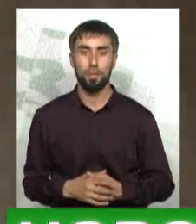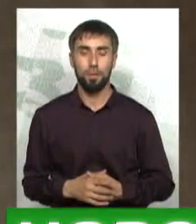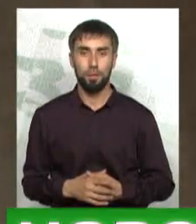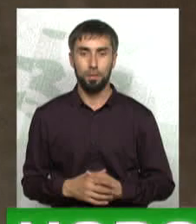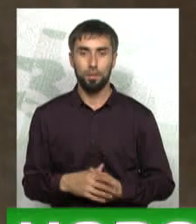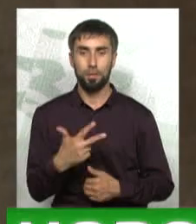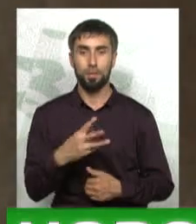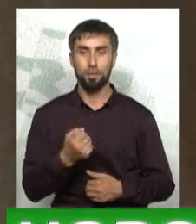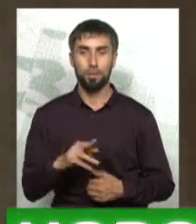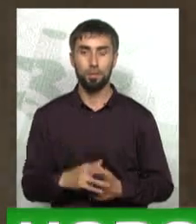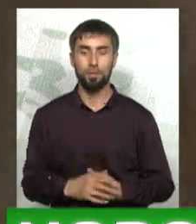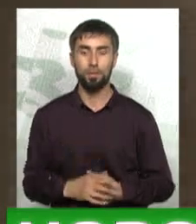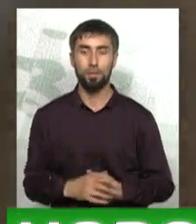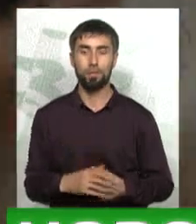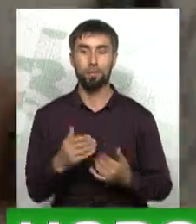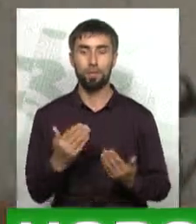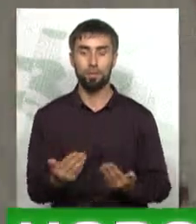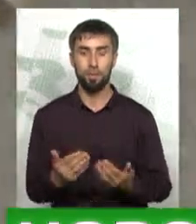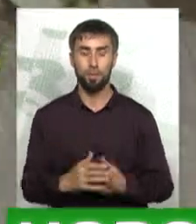30 мая. Сейчас